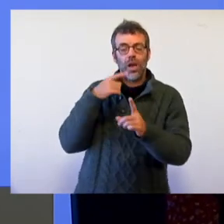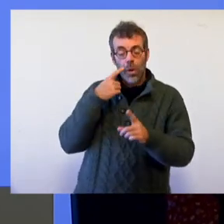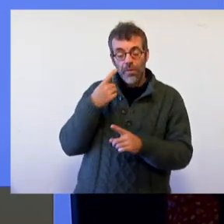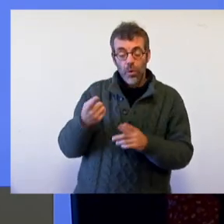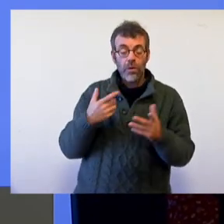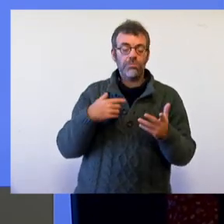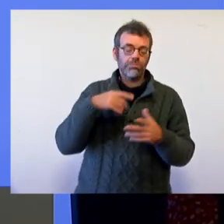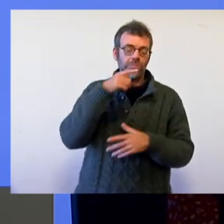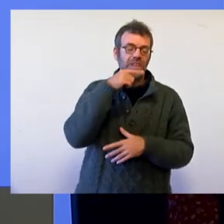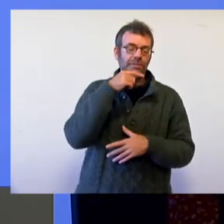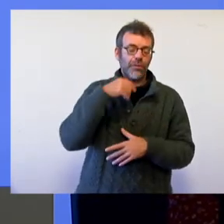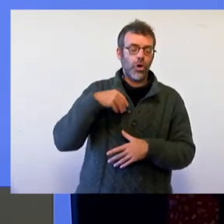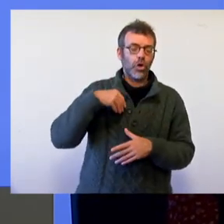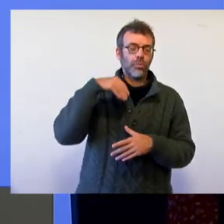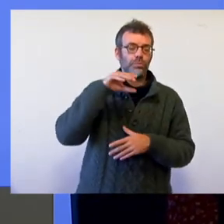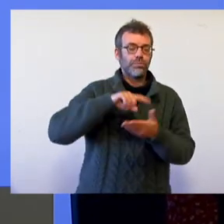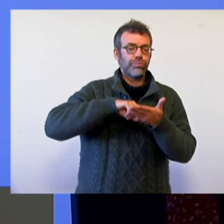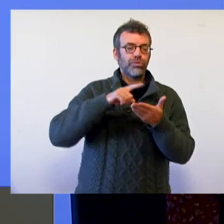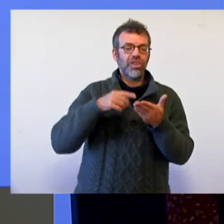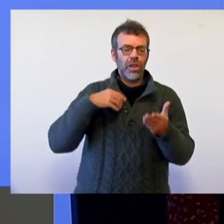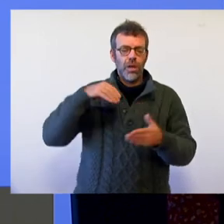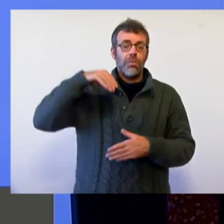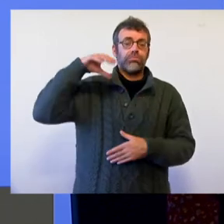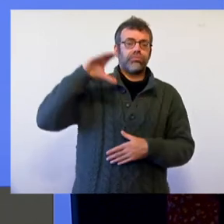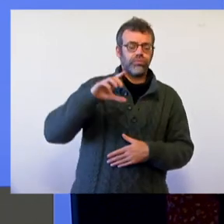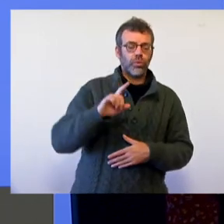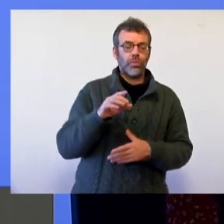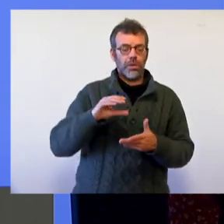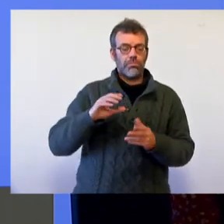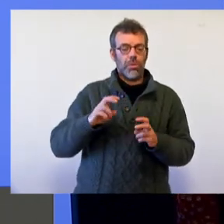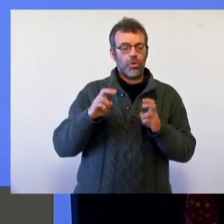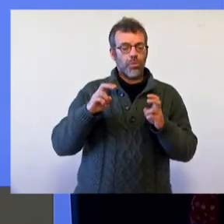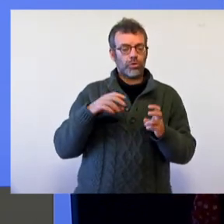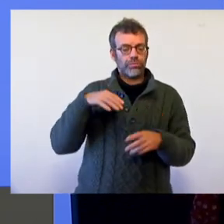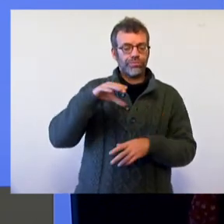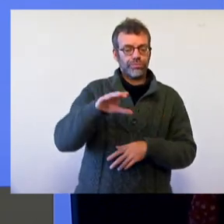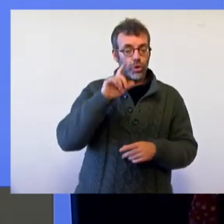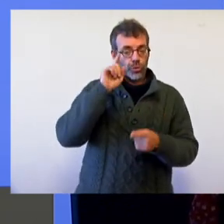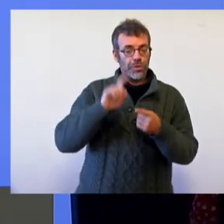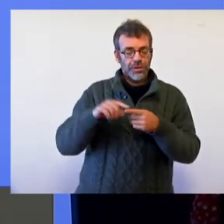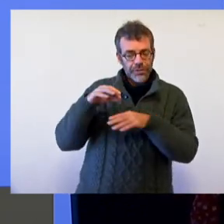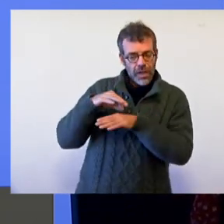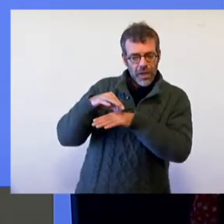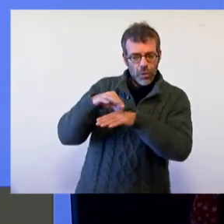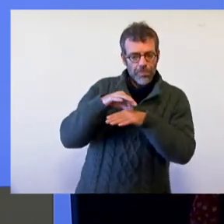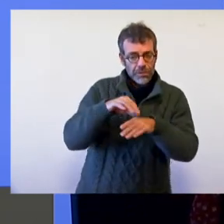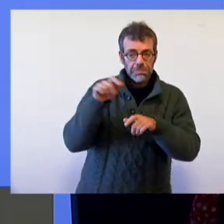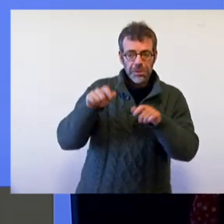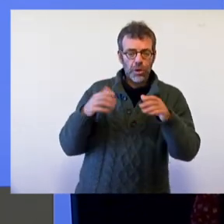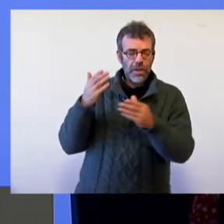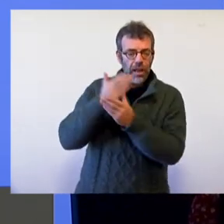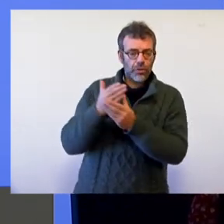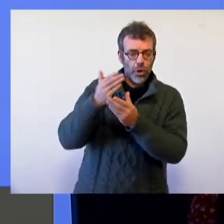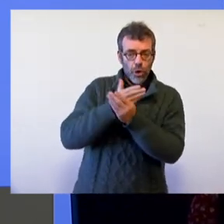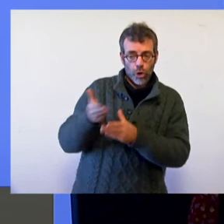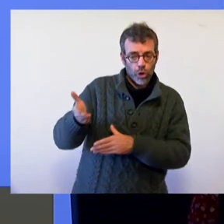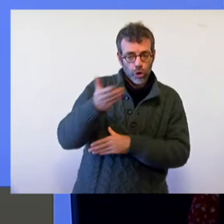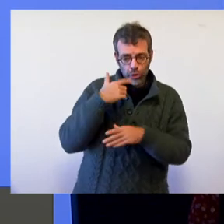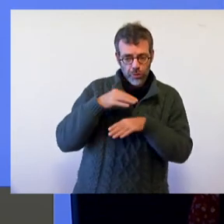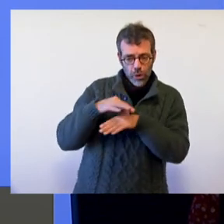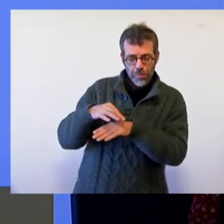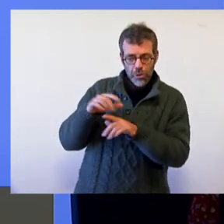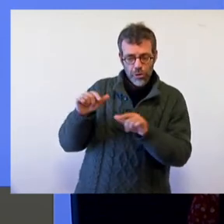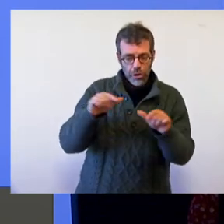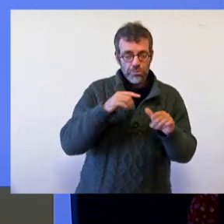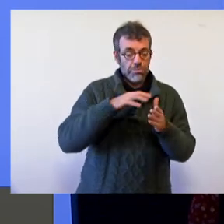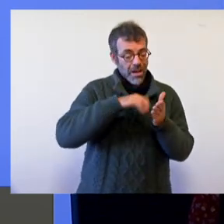budgétaire qui ne pourra pas être démesuré, mais accru pour accompagner l'ensemble des acteurs, parce que ce